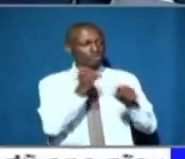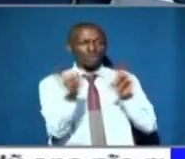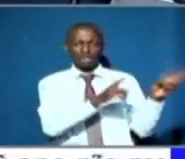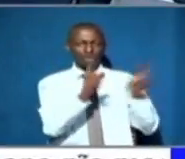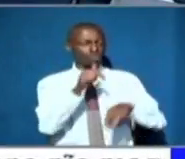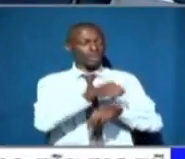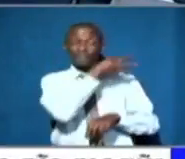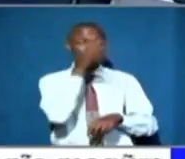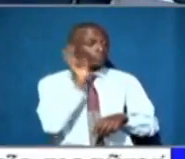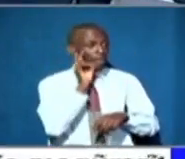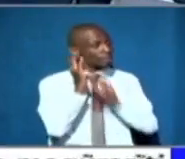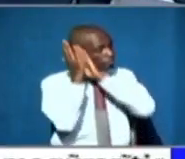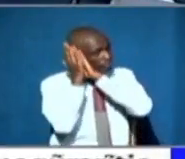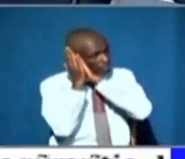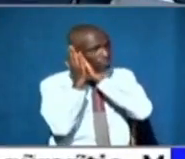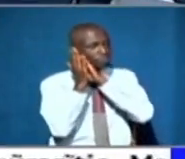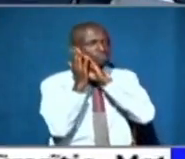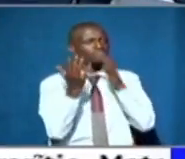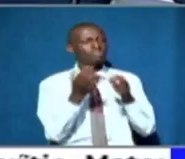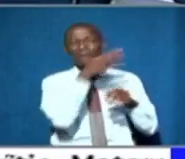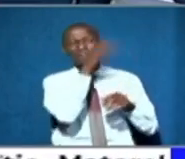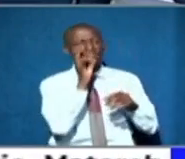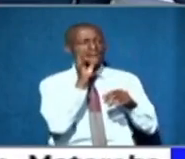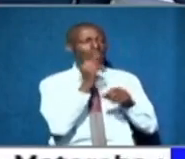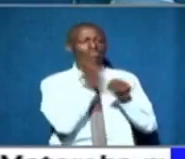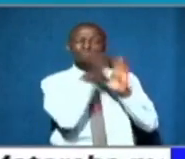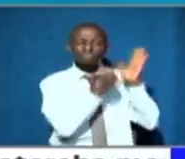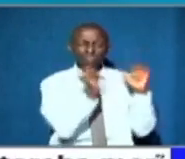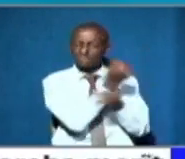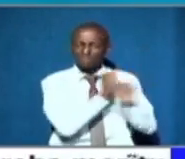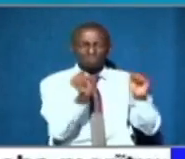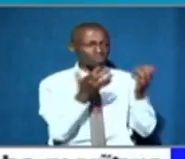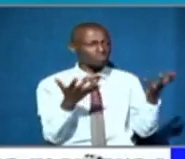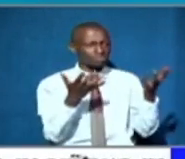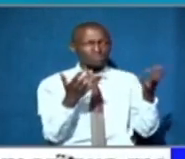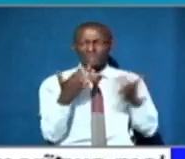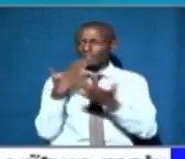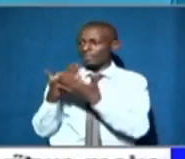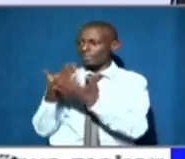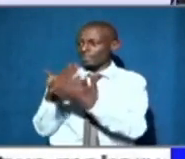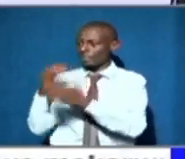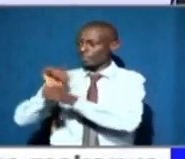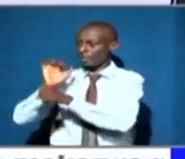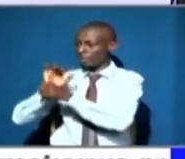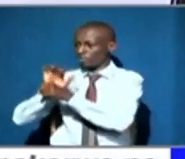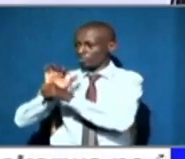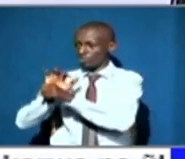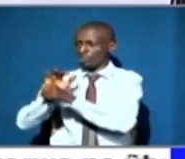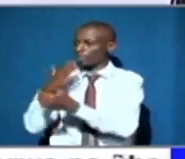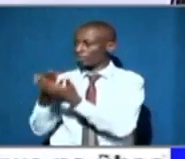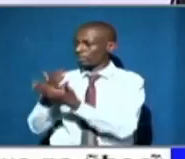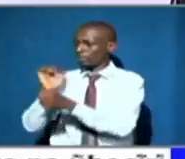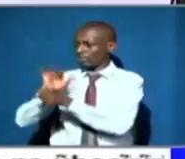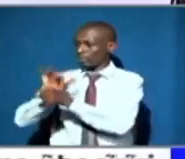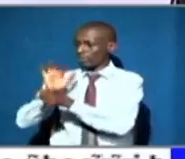tuhigite tutige koma tuge bwana ntuhigite atie kindu tugika yes santi sana karibu. Santi sana karibu. Ramadan tukasokia gatho muno no